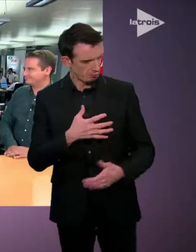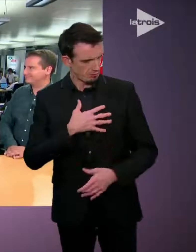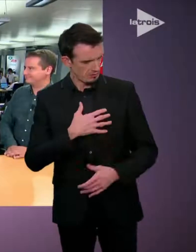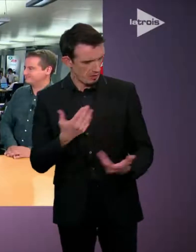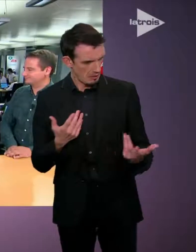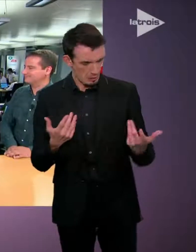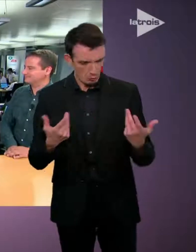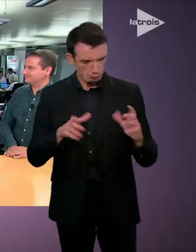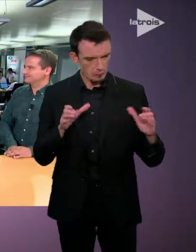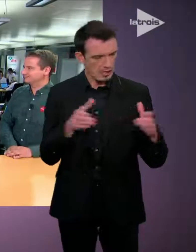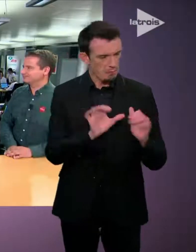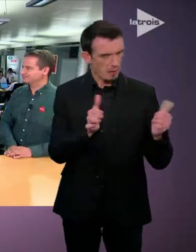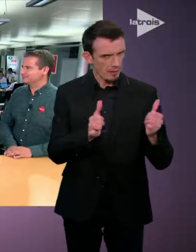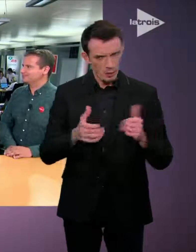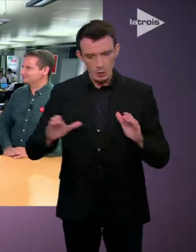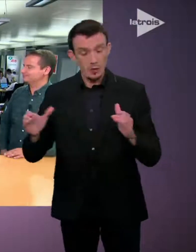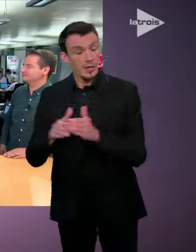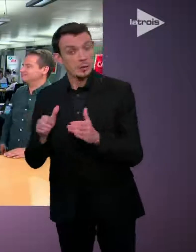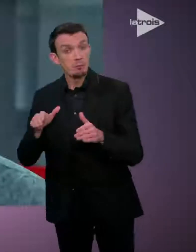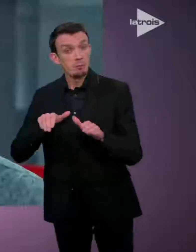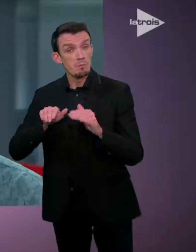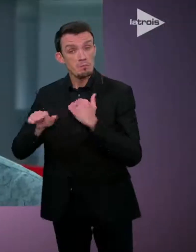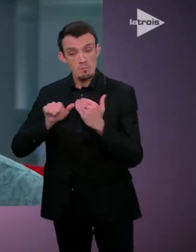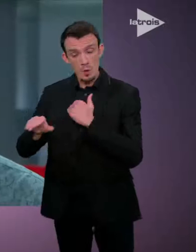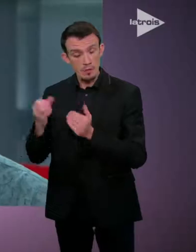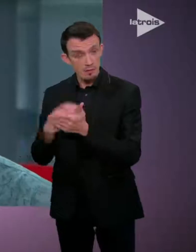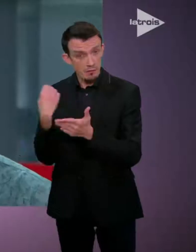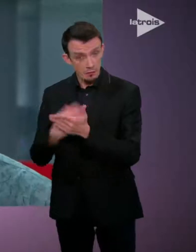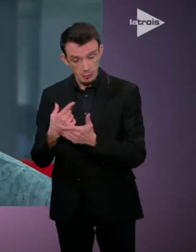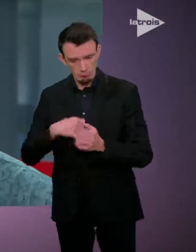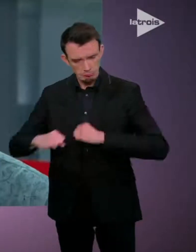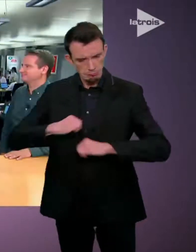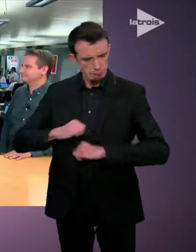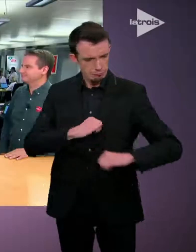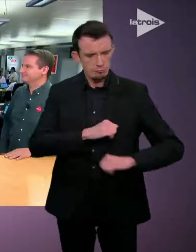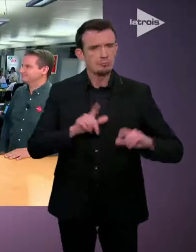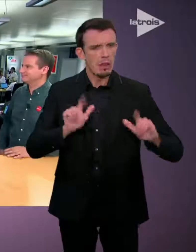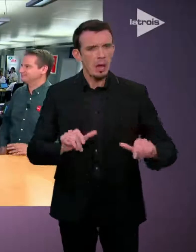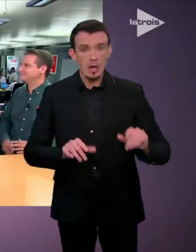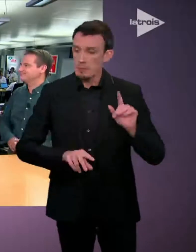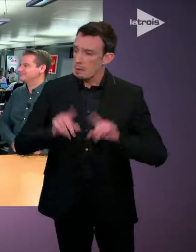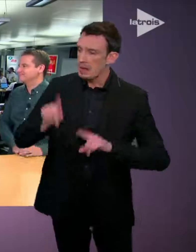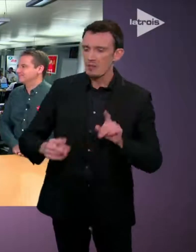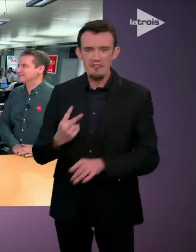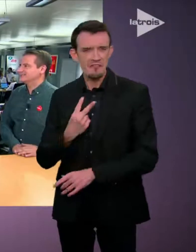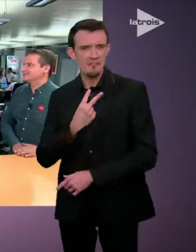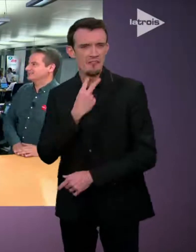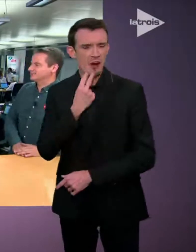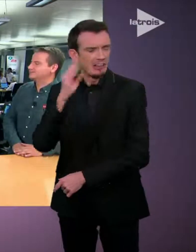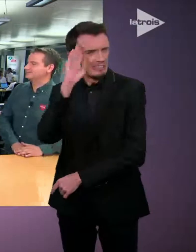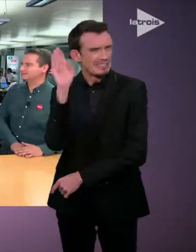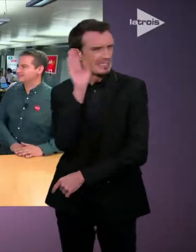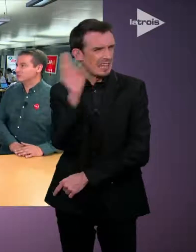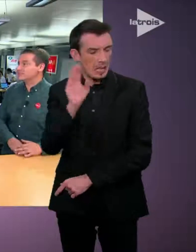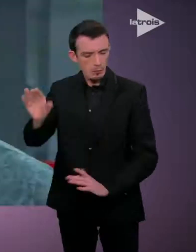Info de justement se mobiliser pour ce genre de cause, mais parfois, certaines de vos grandes voix dans l'équipe se mobilisent personnellement dans